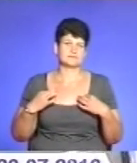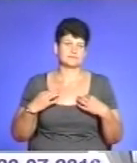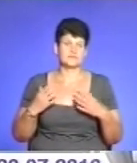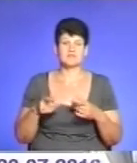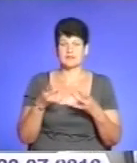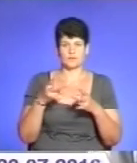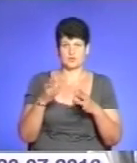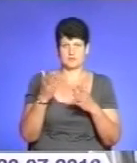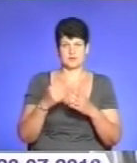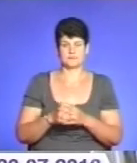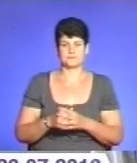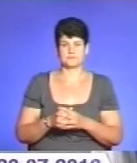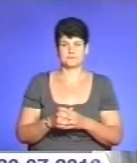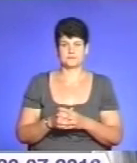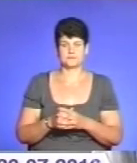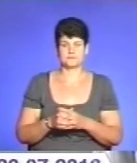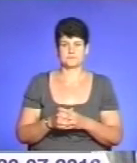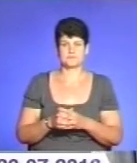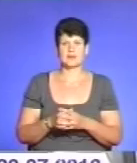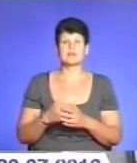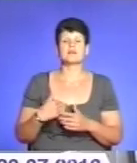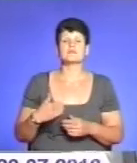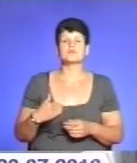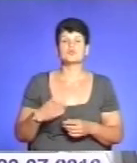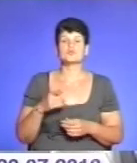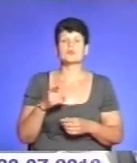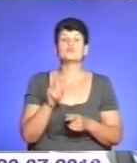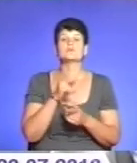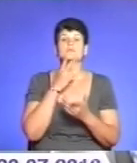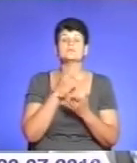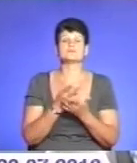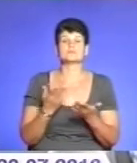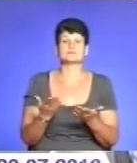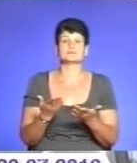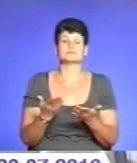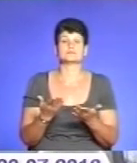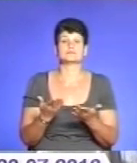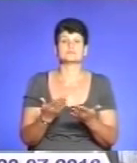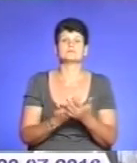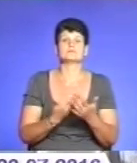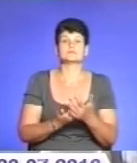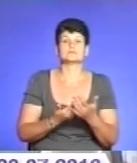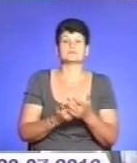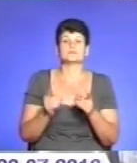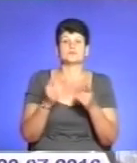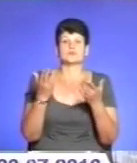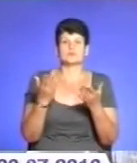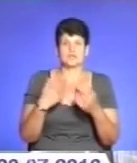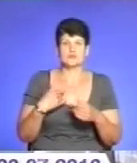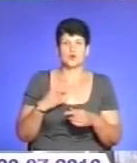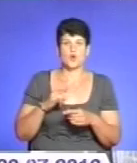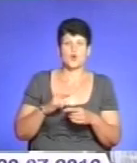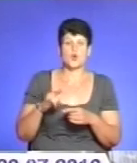не потрібний там. Ну, для чого він що символізує? Я не знаю, в нас що, льотна